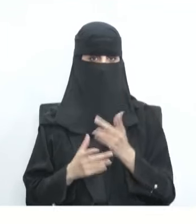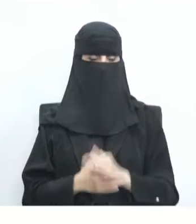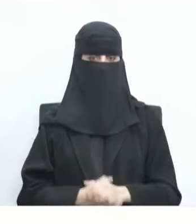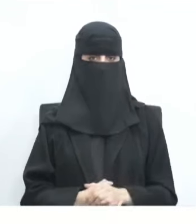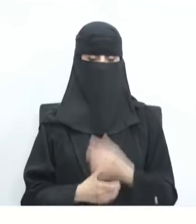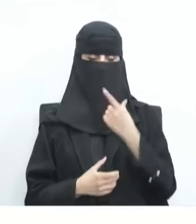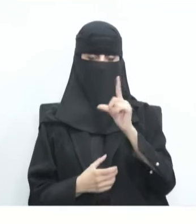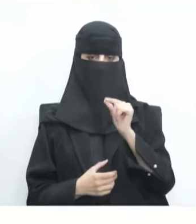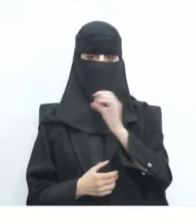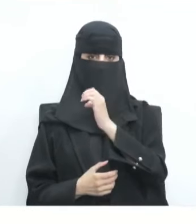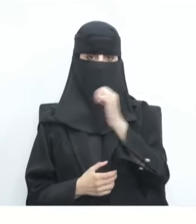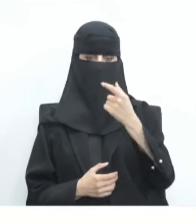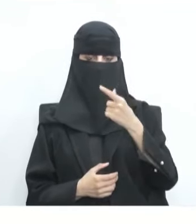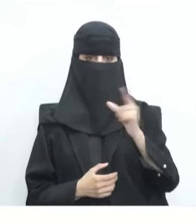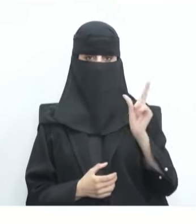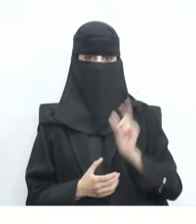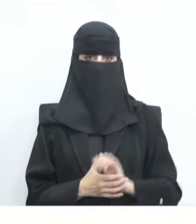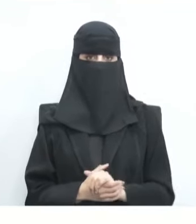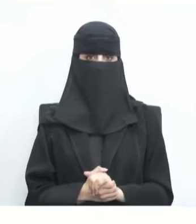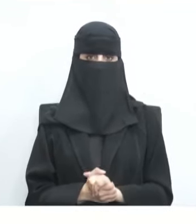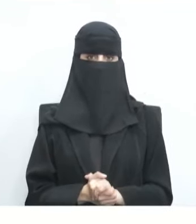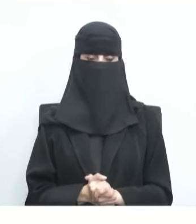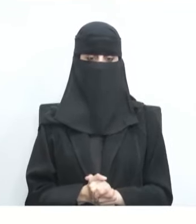احسنتم هي اجابه صحيحه